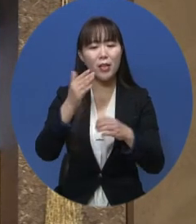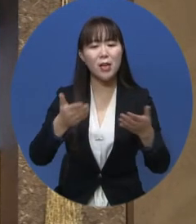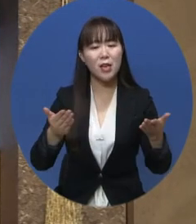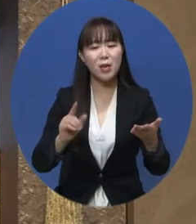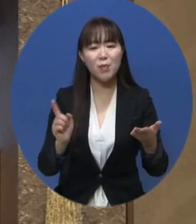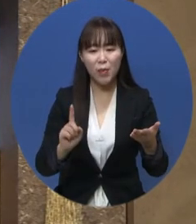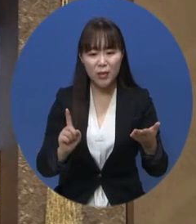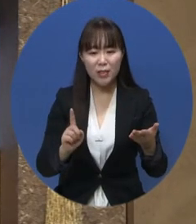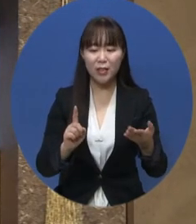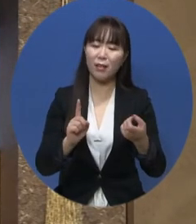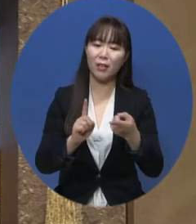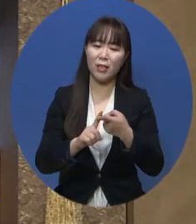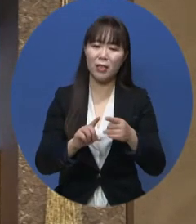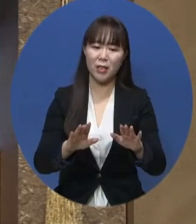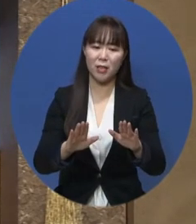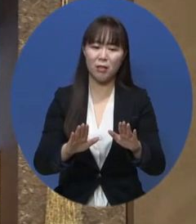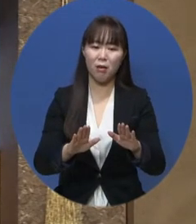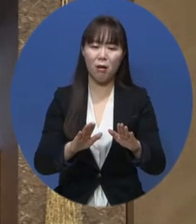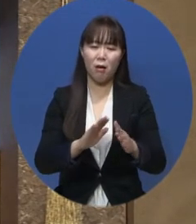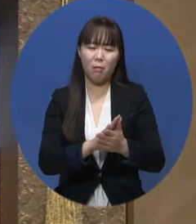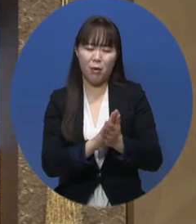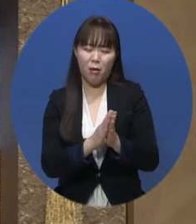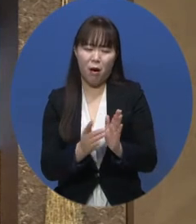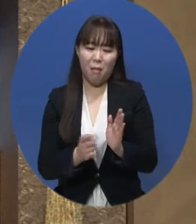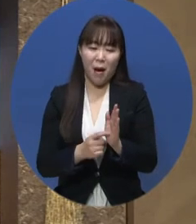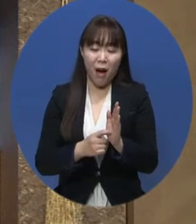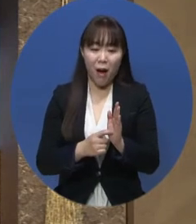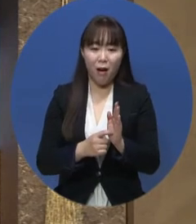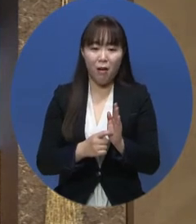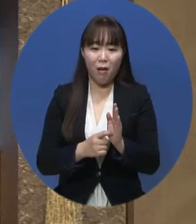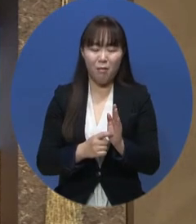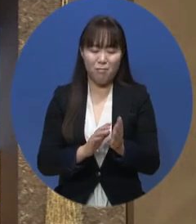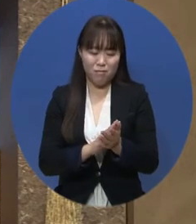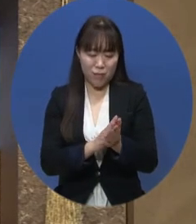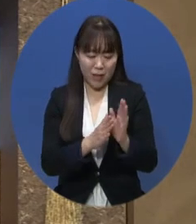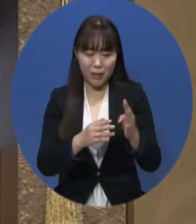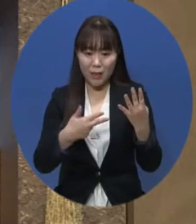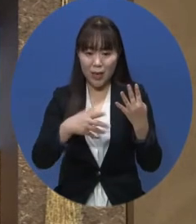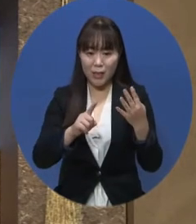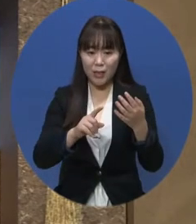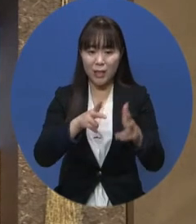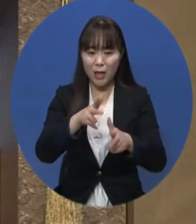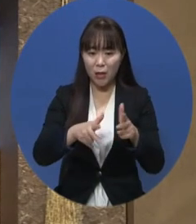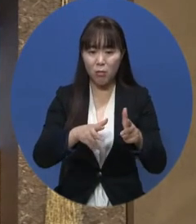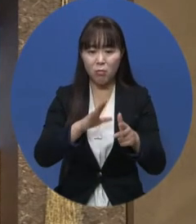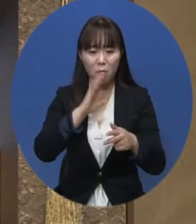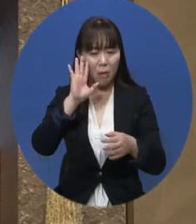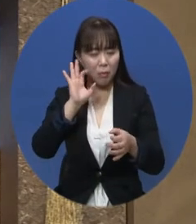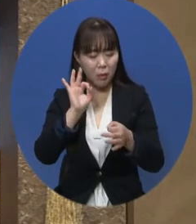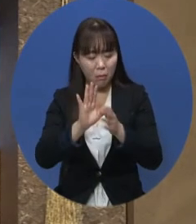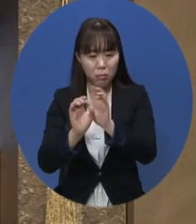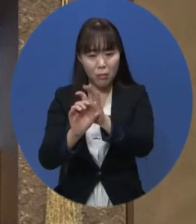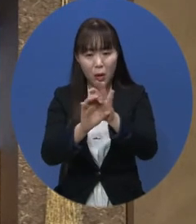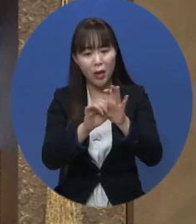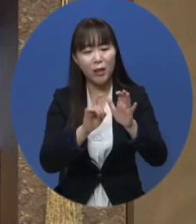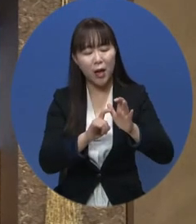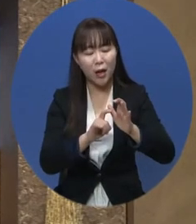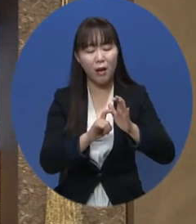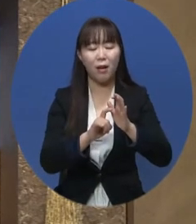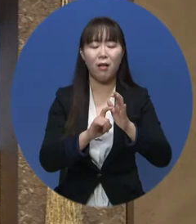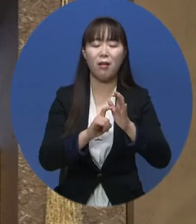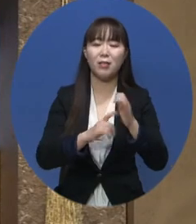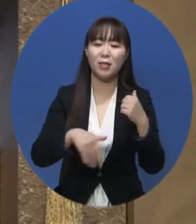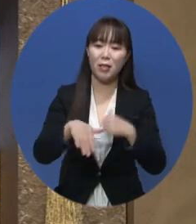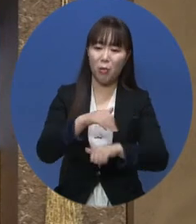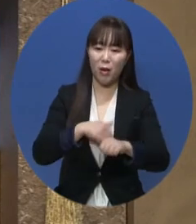뭔가 이렇게 급변하는 시대에 또 4차 산업에 다가오는 이런 또 정말 뜻하지 않은 이런 코로나라는 시대에 네.